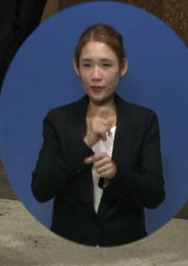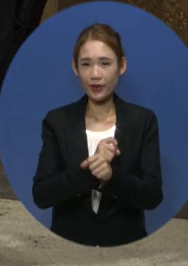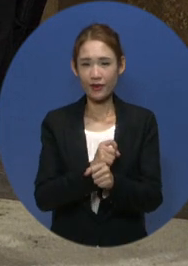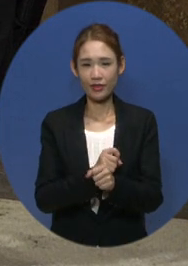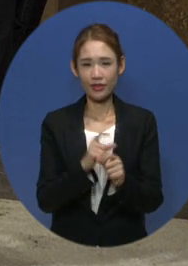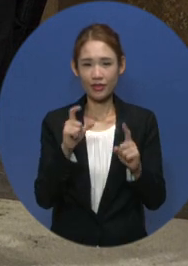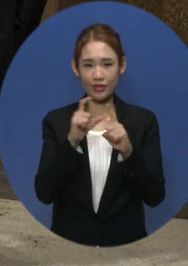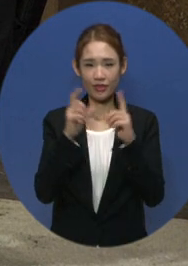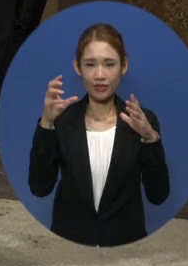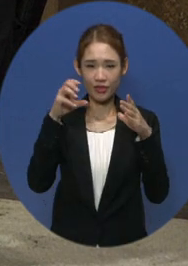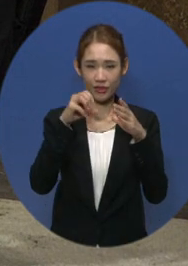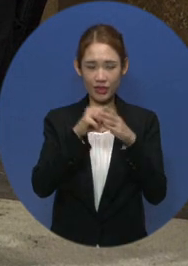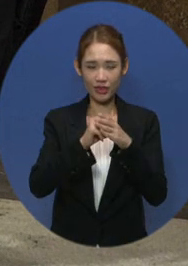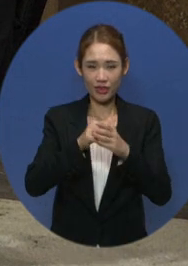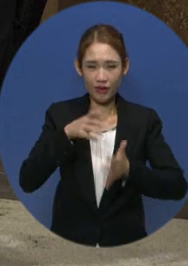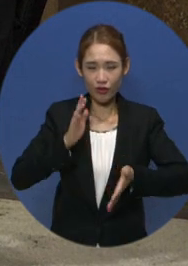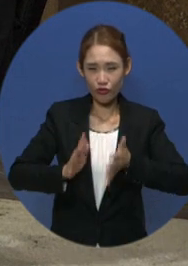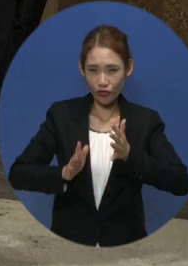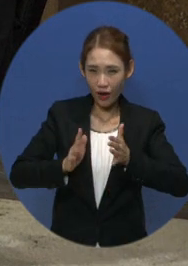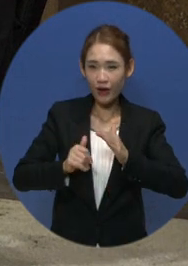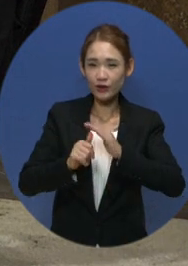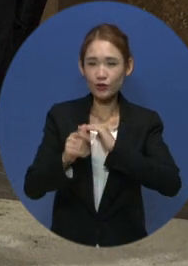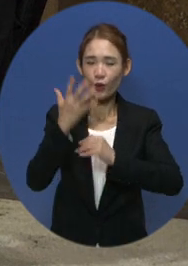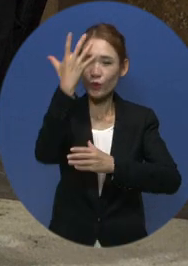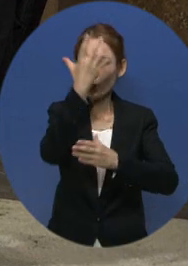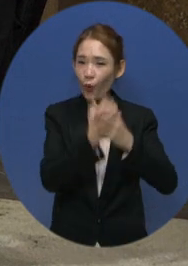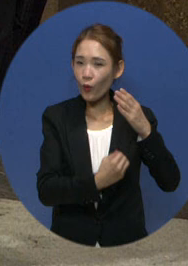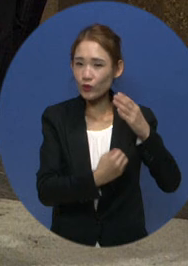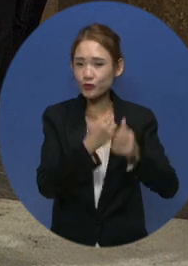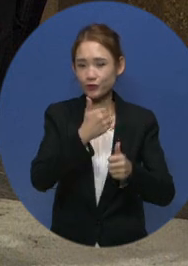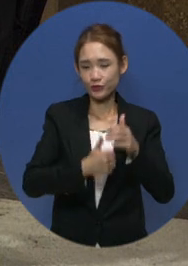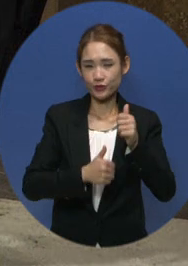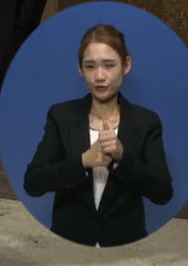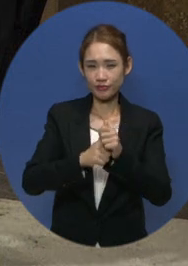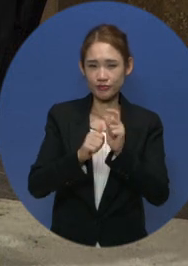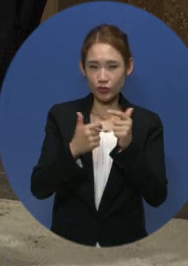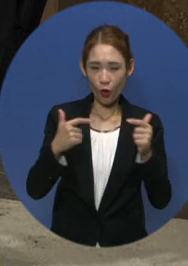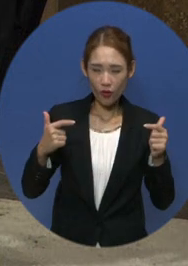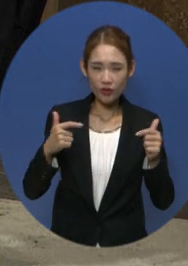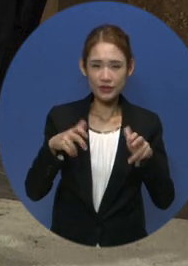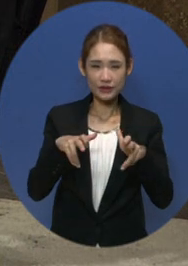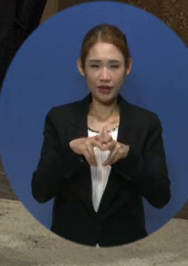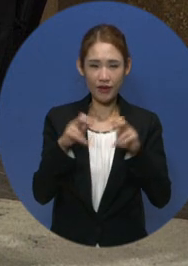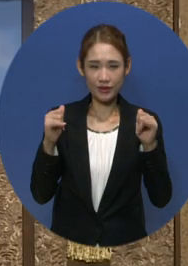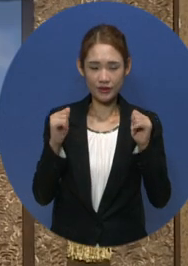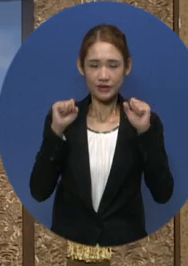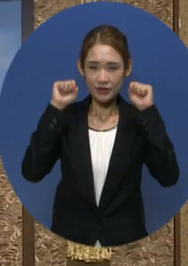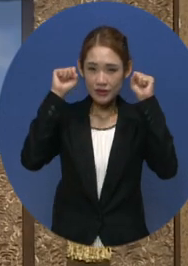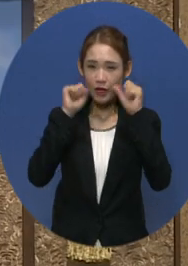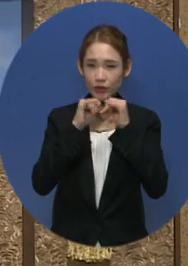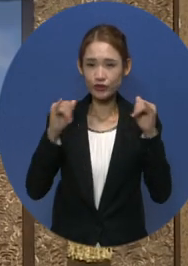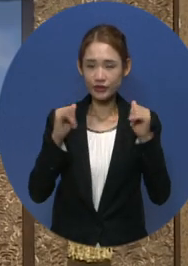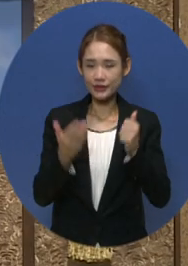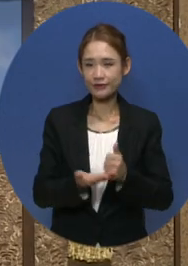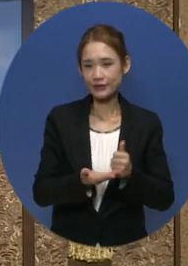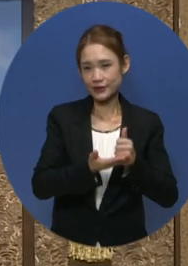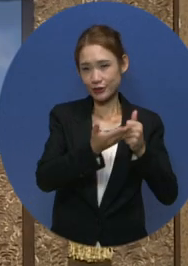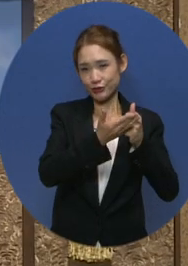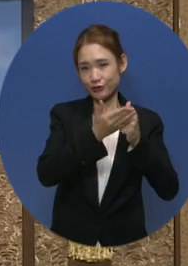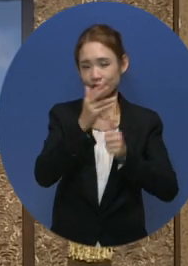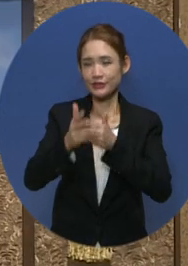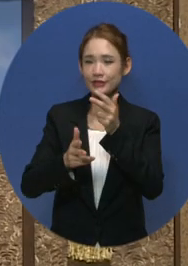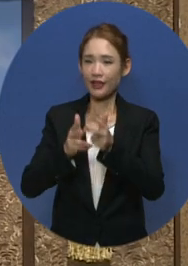뭐 육상 선수부터 시작해 가지고 뭐 농구 선수 등 다양한 장애인 체육인을 양성하는 그런